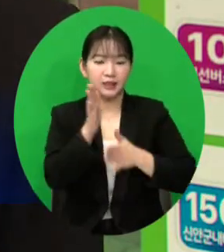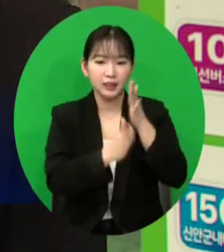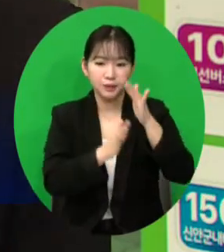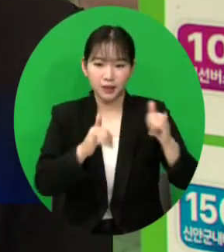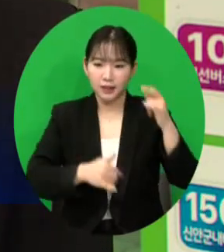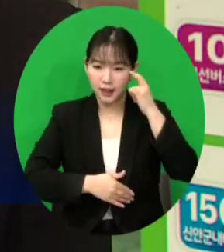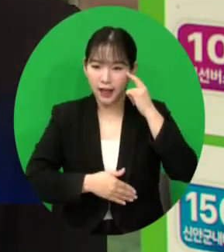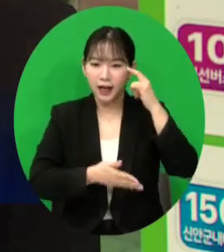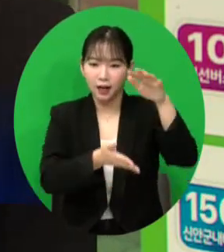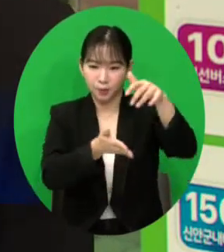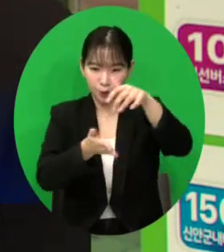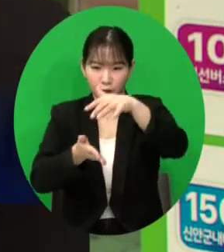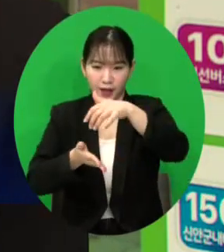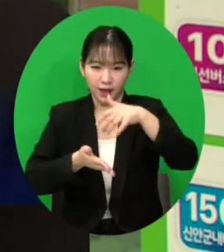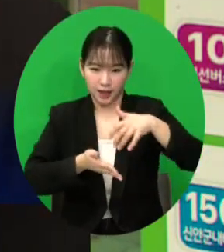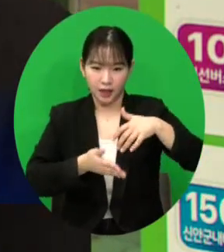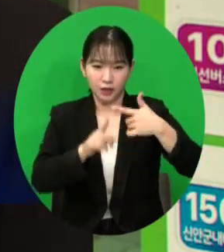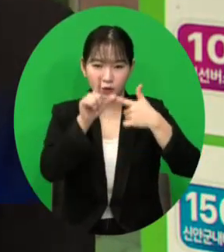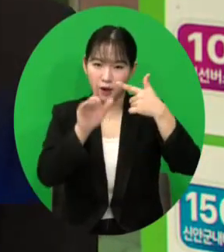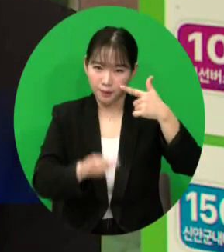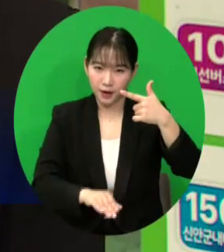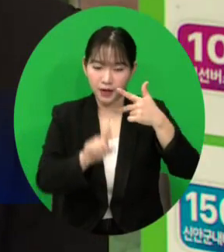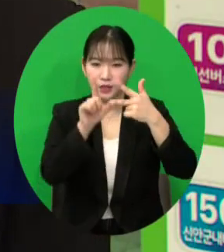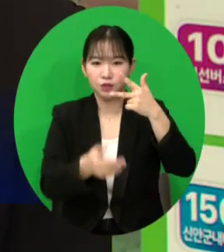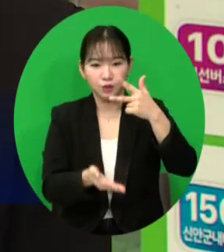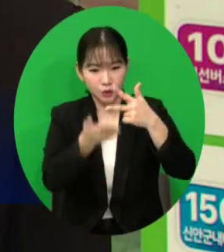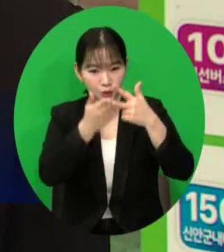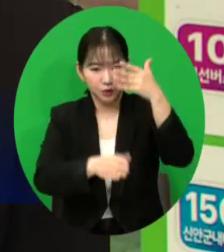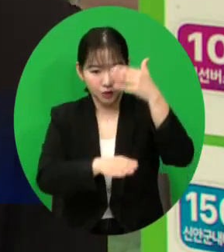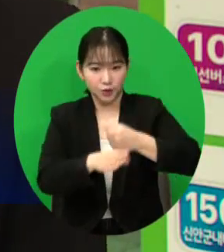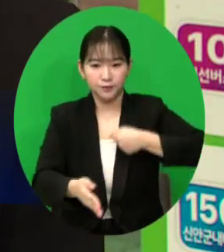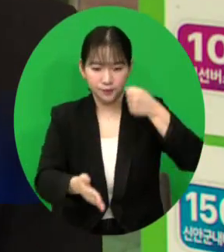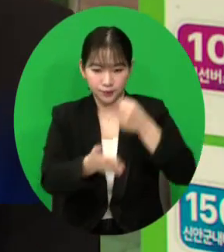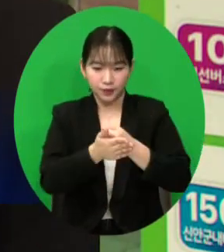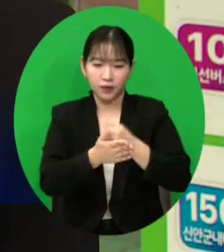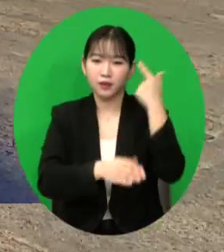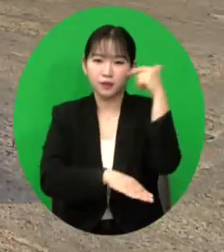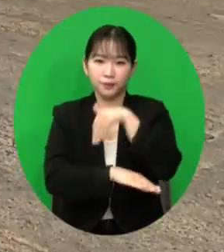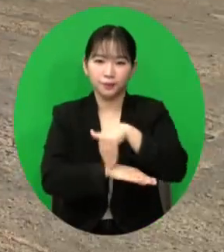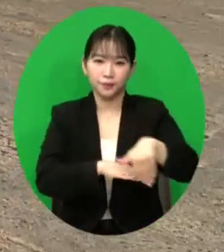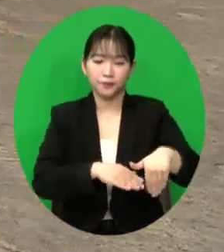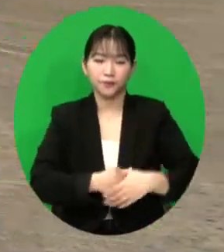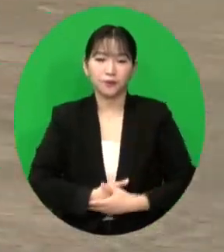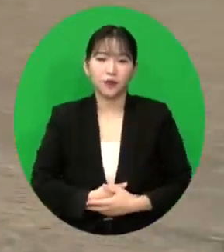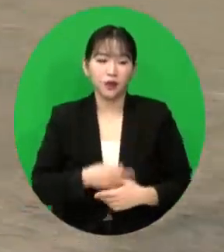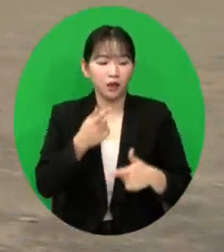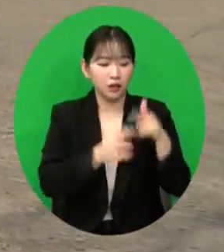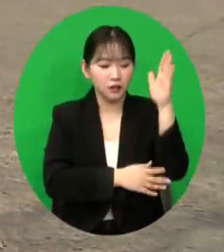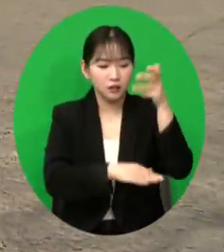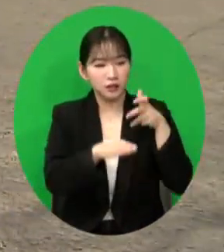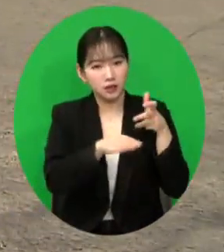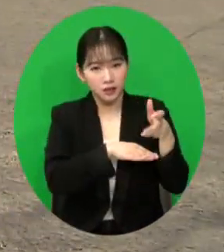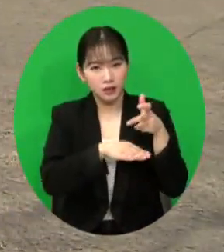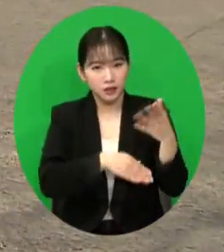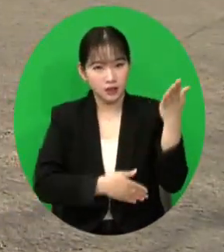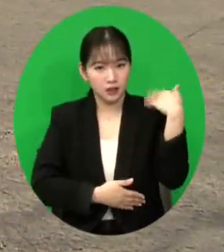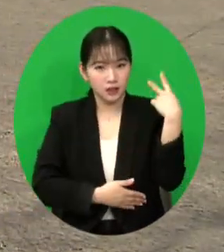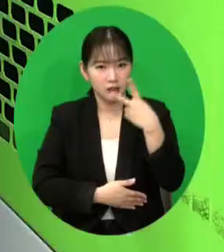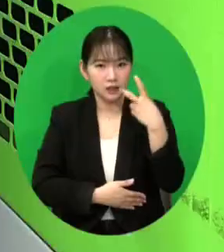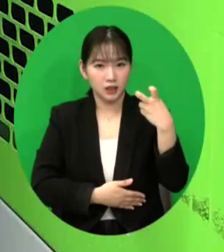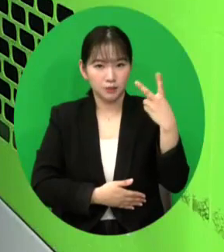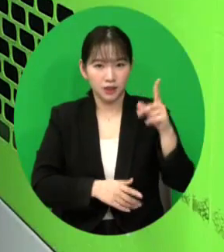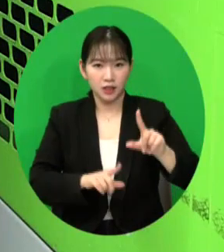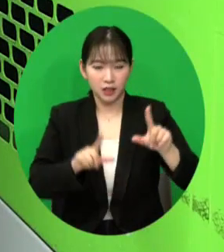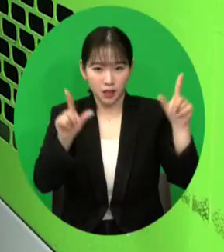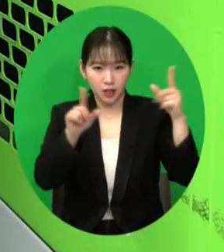시민분들의 의견을 반영을 해서 6월 말, 7월 초에 최종적으로 확정을 해서. 목포 시내버스는 지난